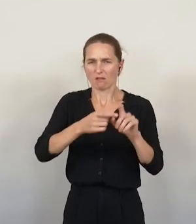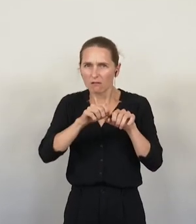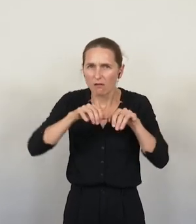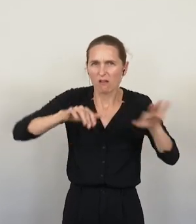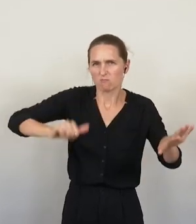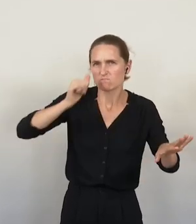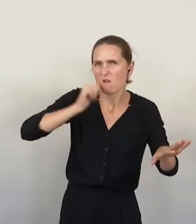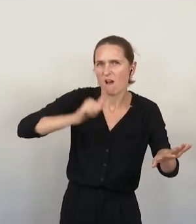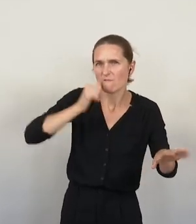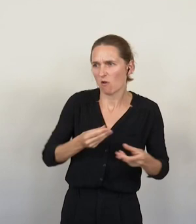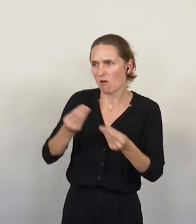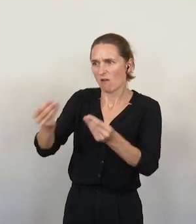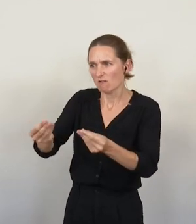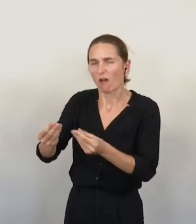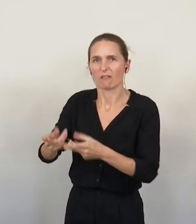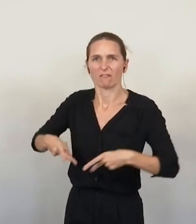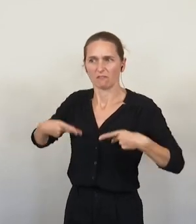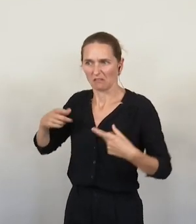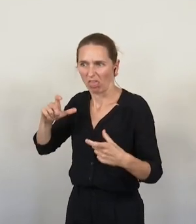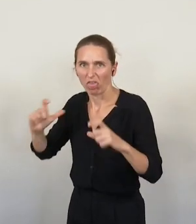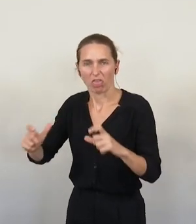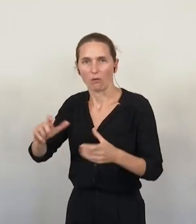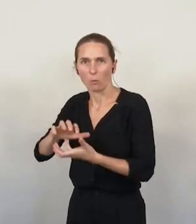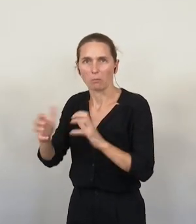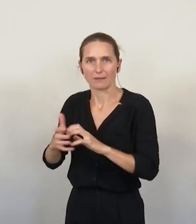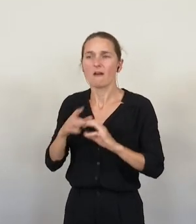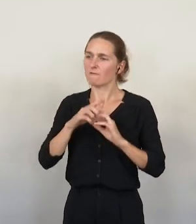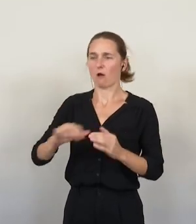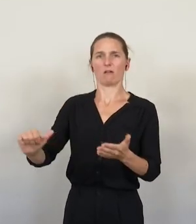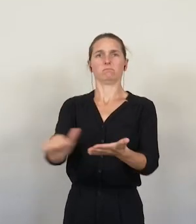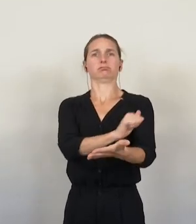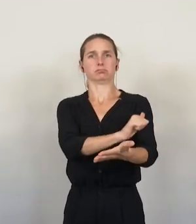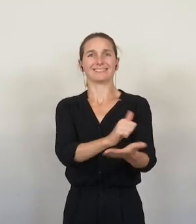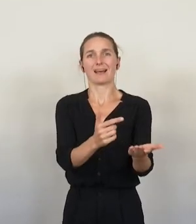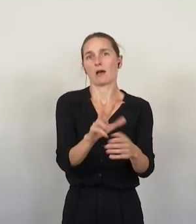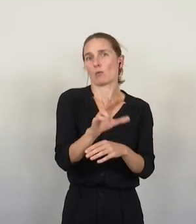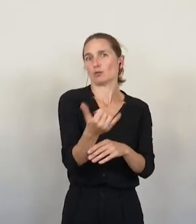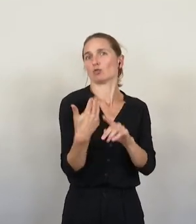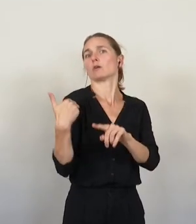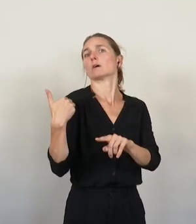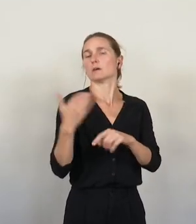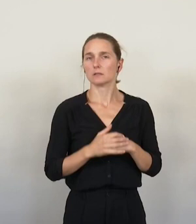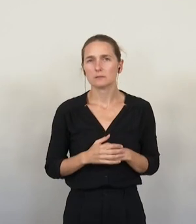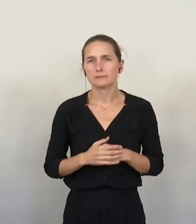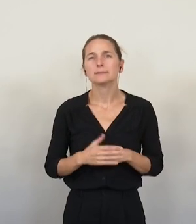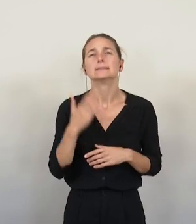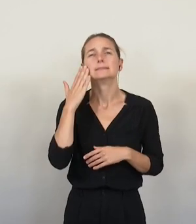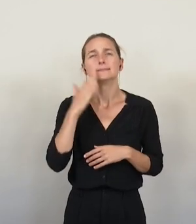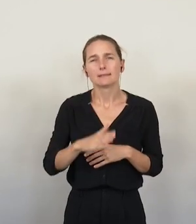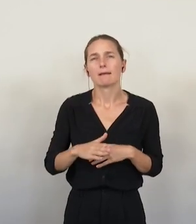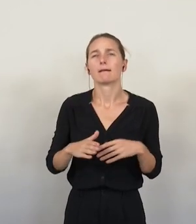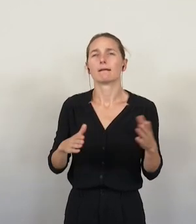urgence de plus en plus forte c'était votre tweet d'il y a 3 jours quand on sait de quelle manière vous avez démantelé l'animation et la